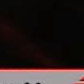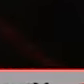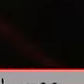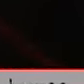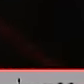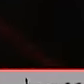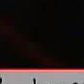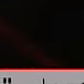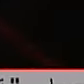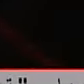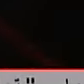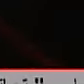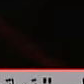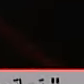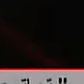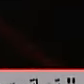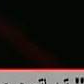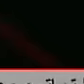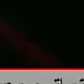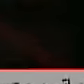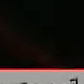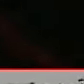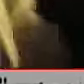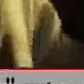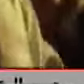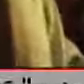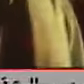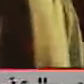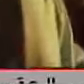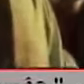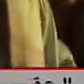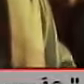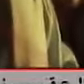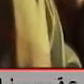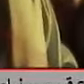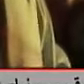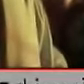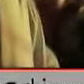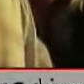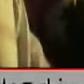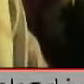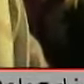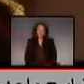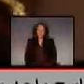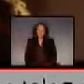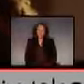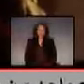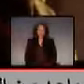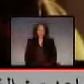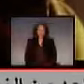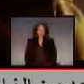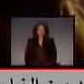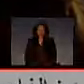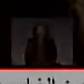الفيل الأزرق الذي استخدم فيه خلطته السرية التي استطاع بها أن يتربع في قلوب جمهوره.